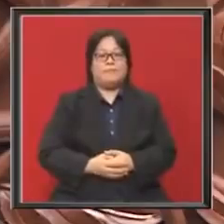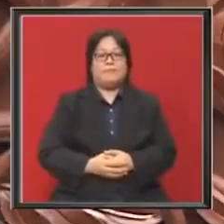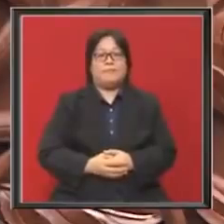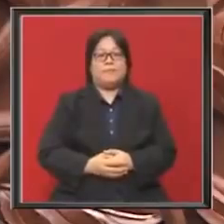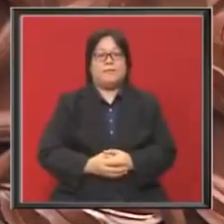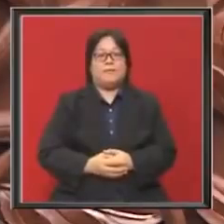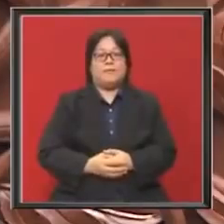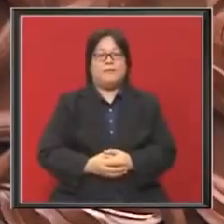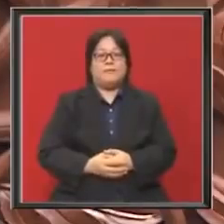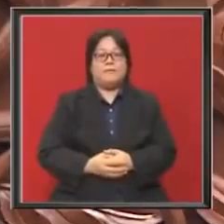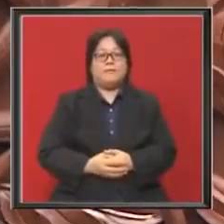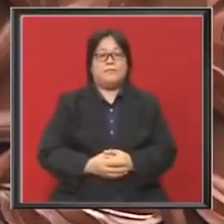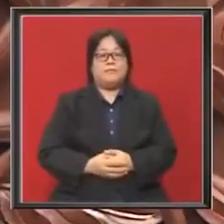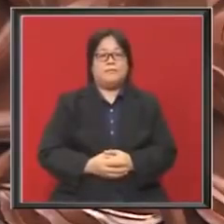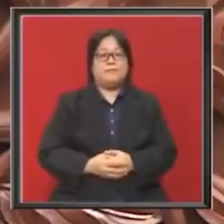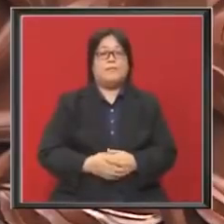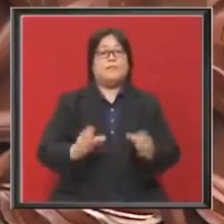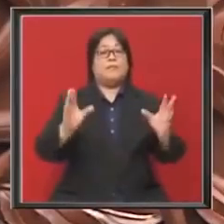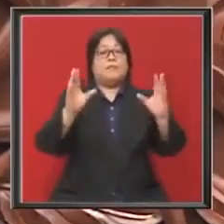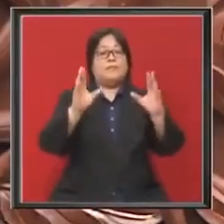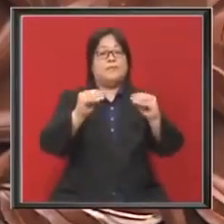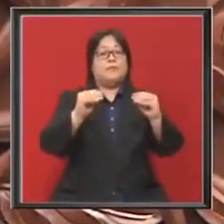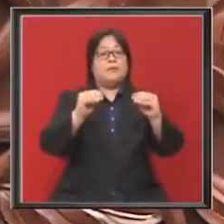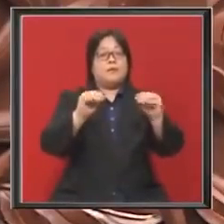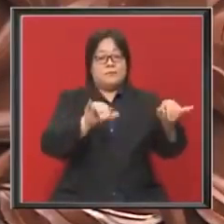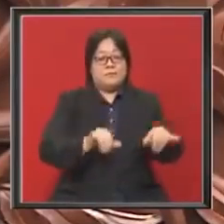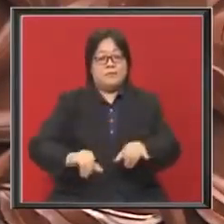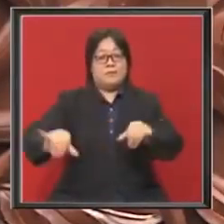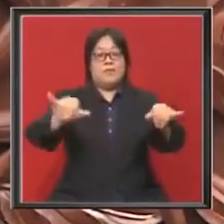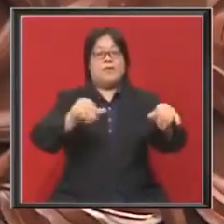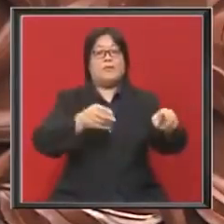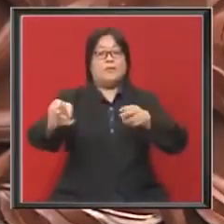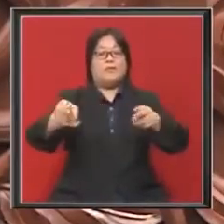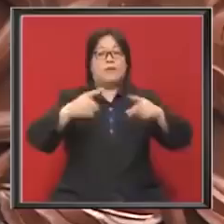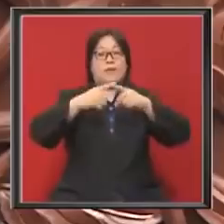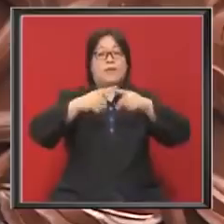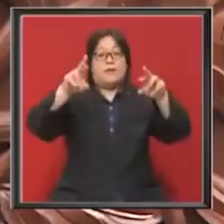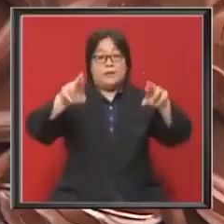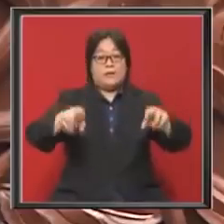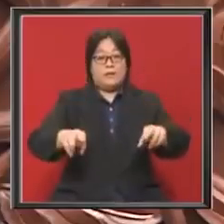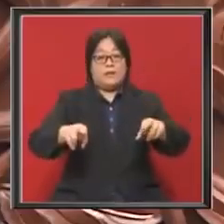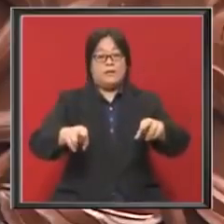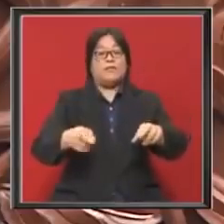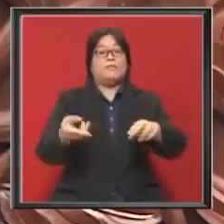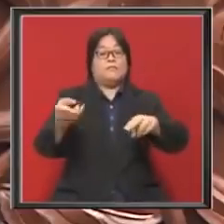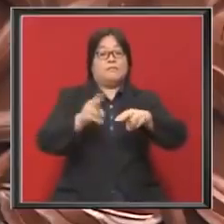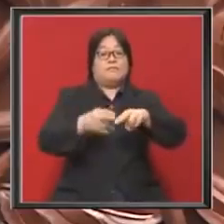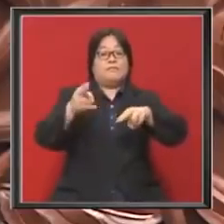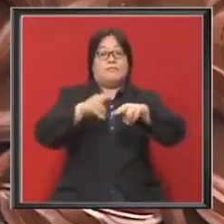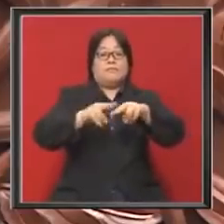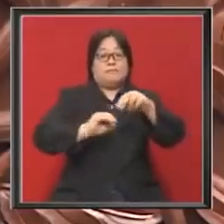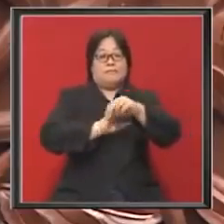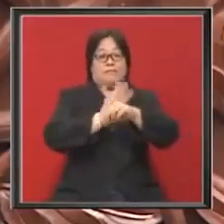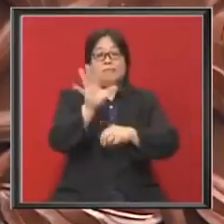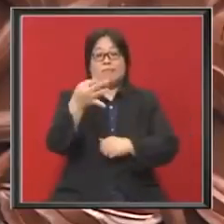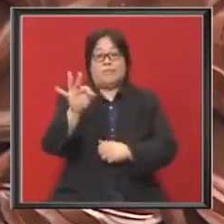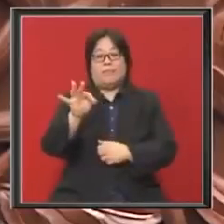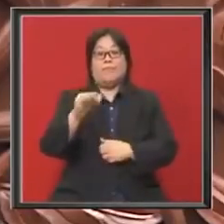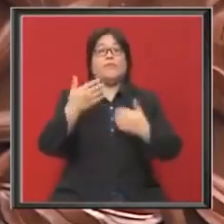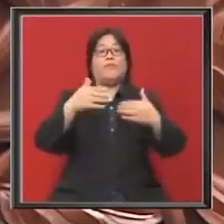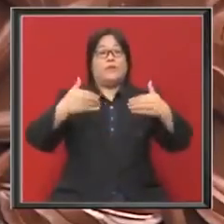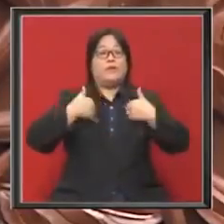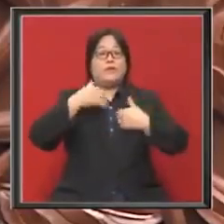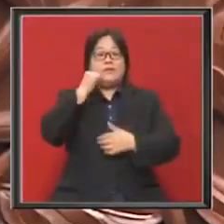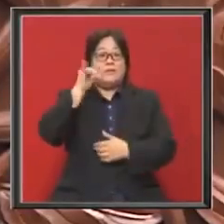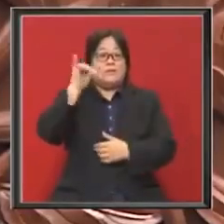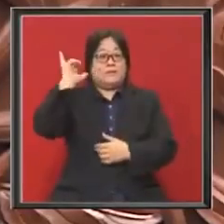Semoga dengan itu musyawarah penyelesaian urusan dewan rakyat berikutan penurunan wabak qobid 19 telah